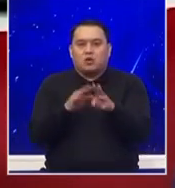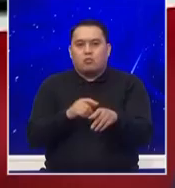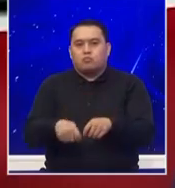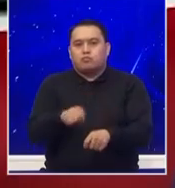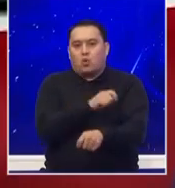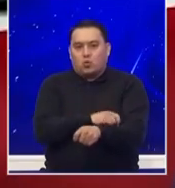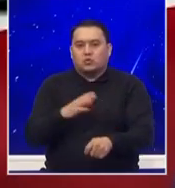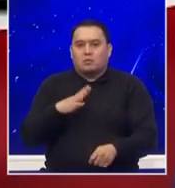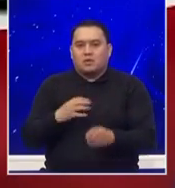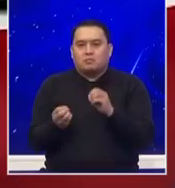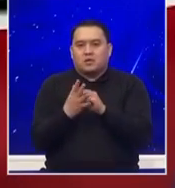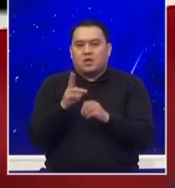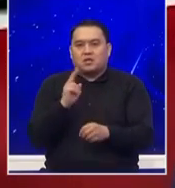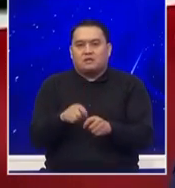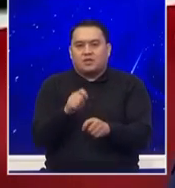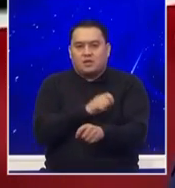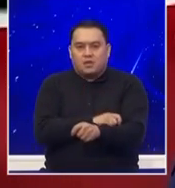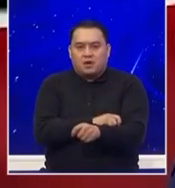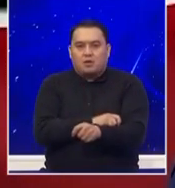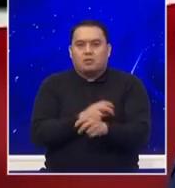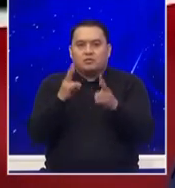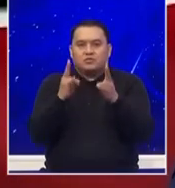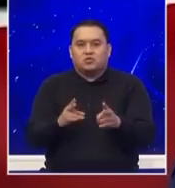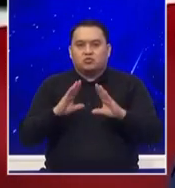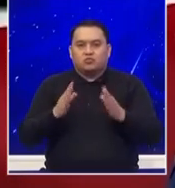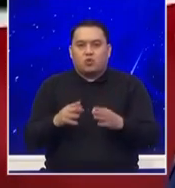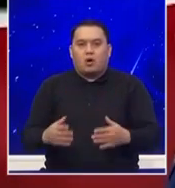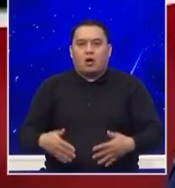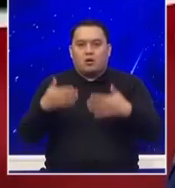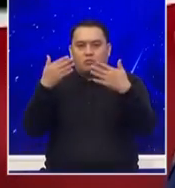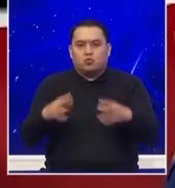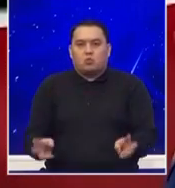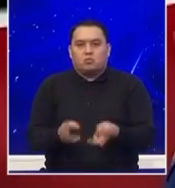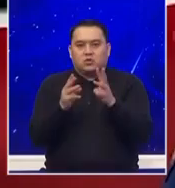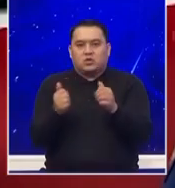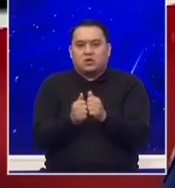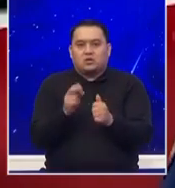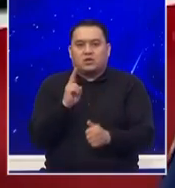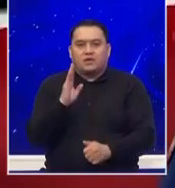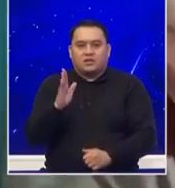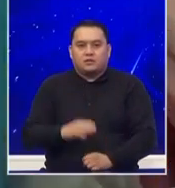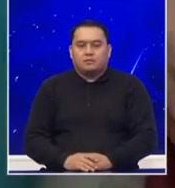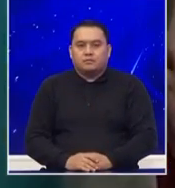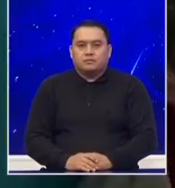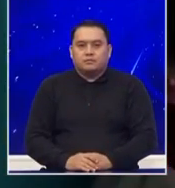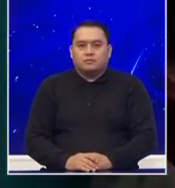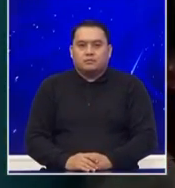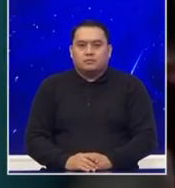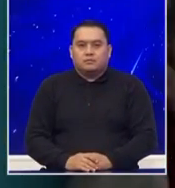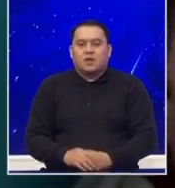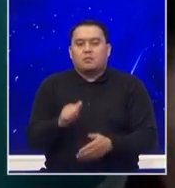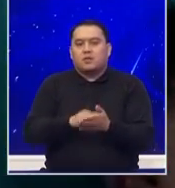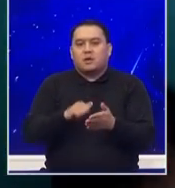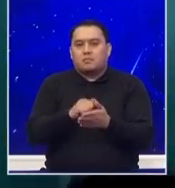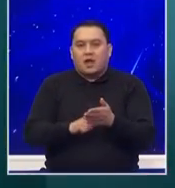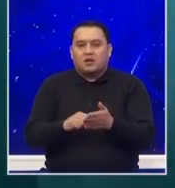Площадь пожара составила 15 квадратных метров. Произошло загорание обоев и мебели, расположенной в квартире. Предварительной причиной